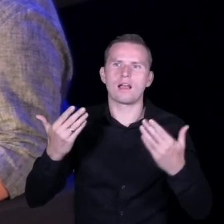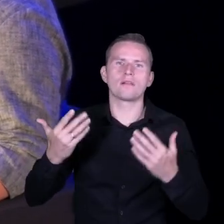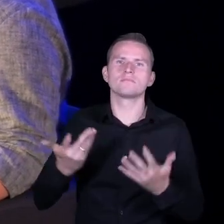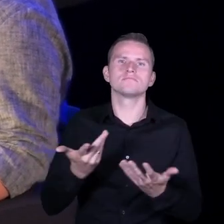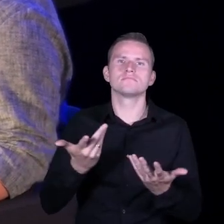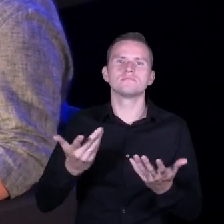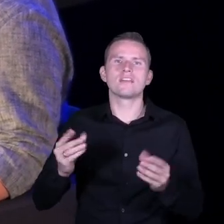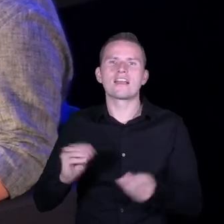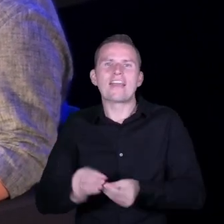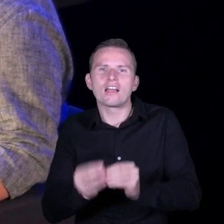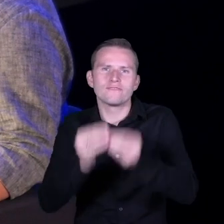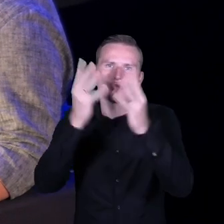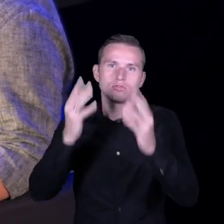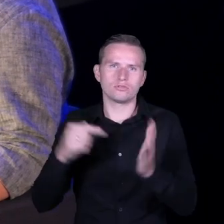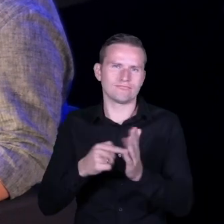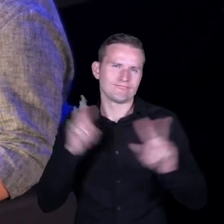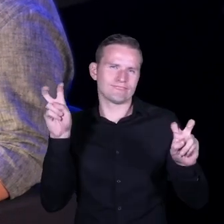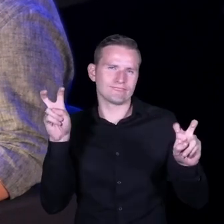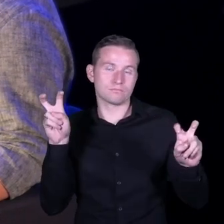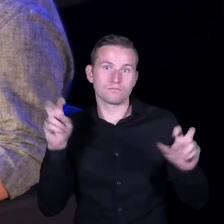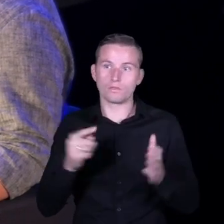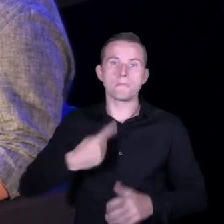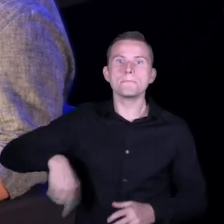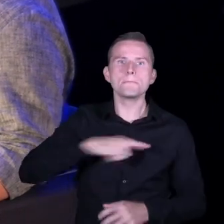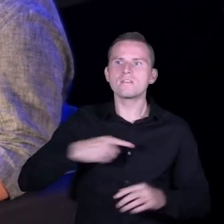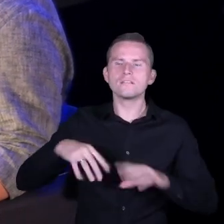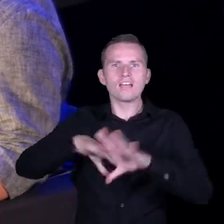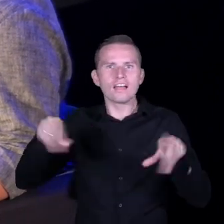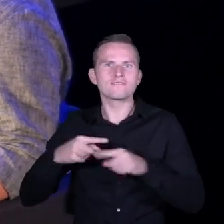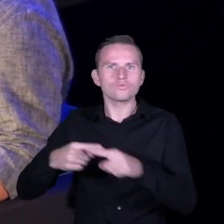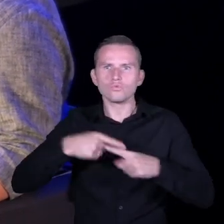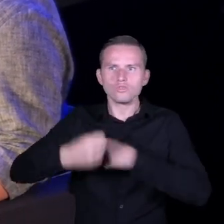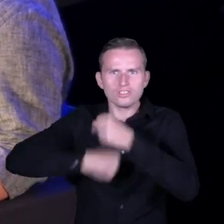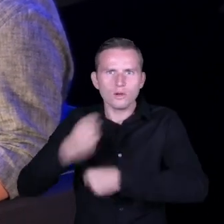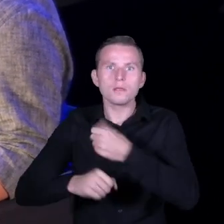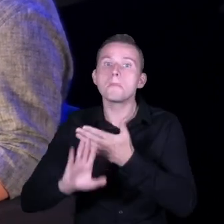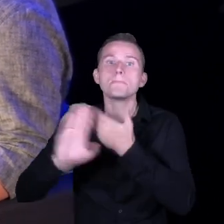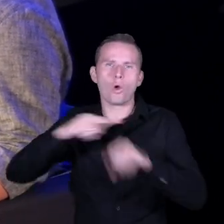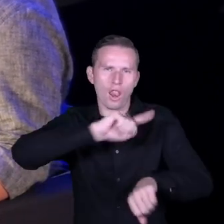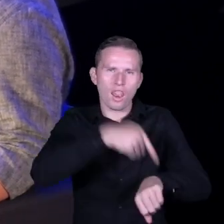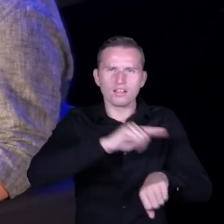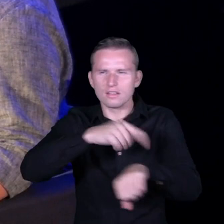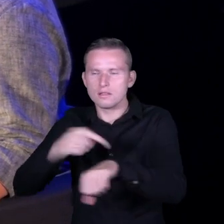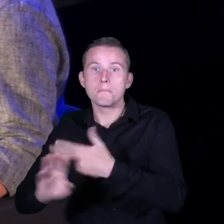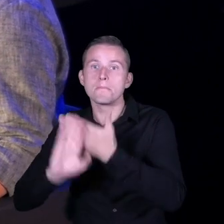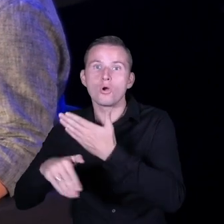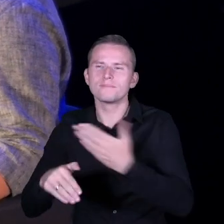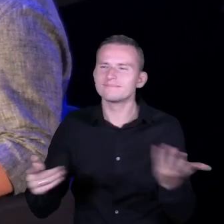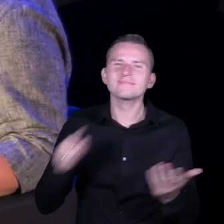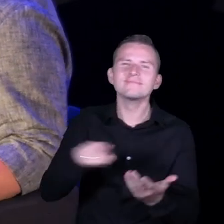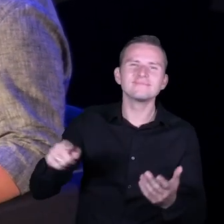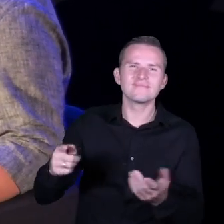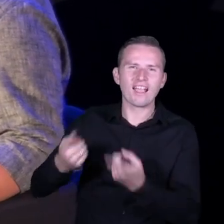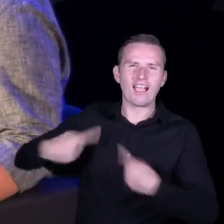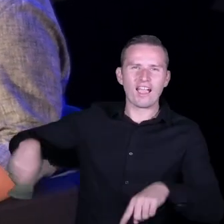realizujemy na wspólnych działaniach poza lekcjami w klasach młodszych i mamy już pomysł, jak